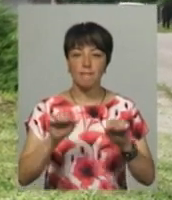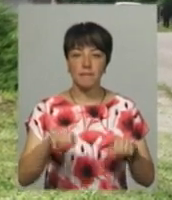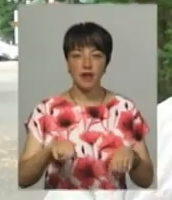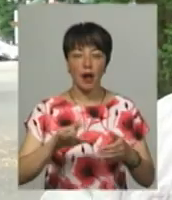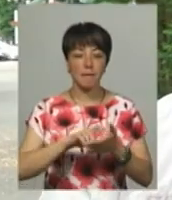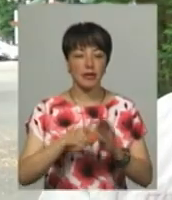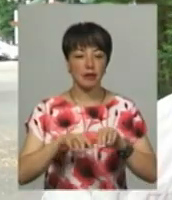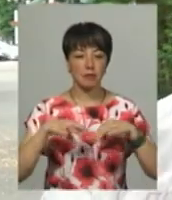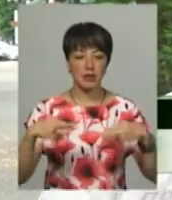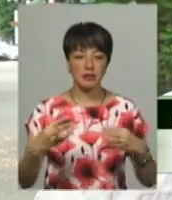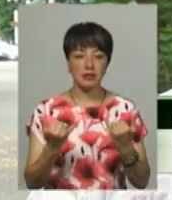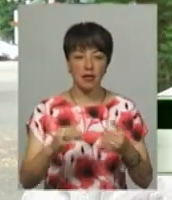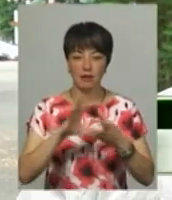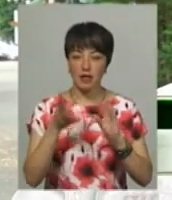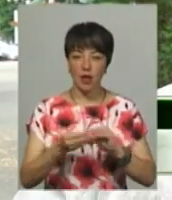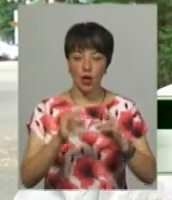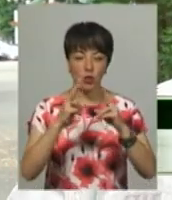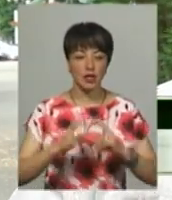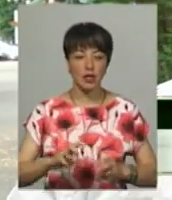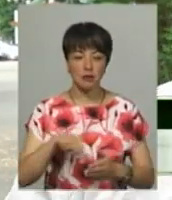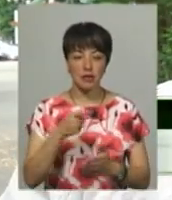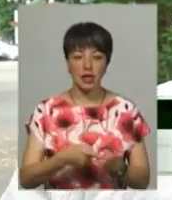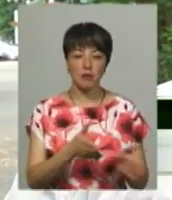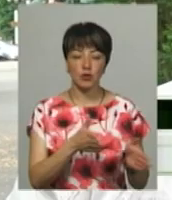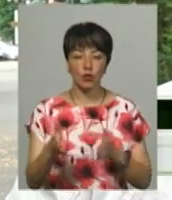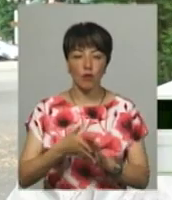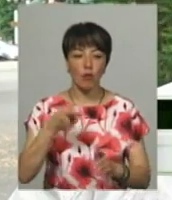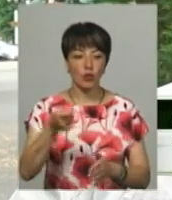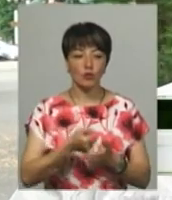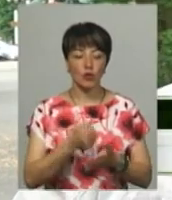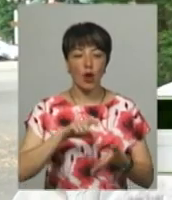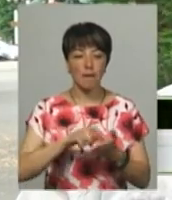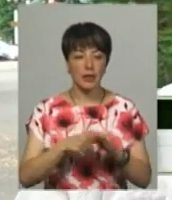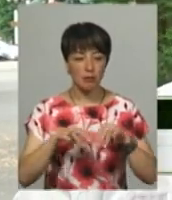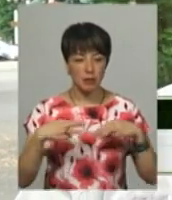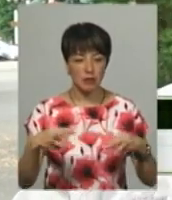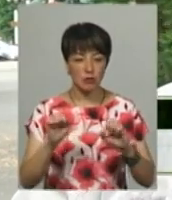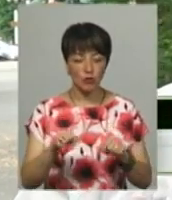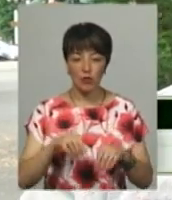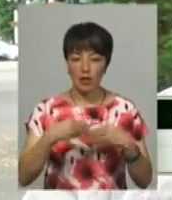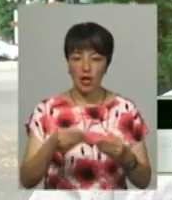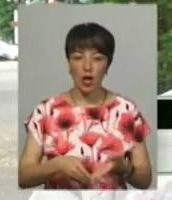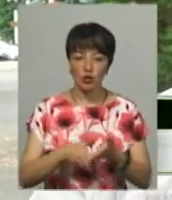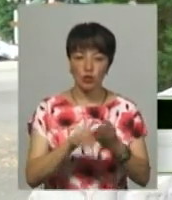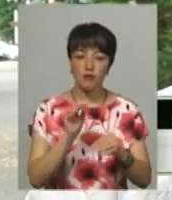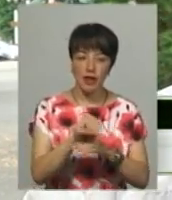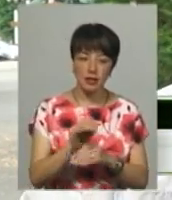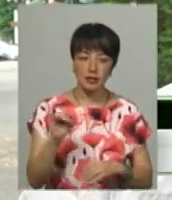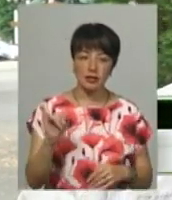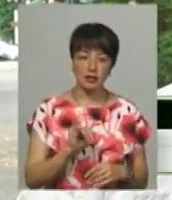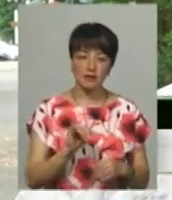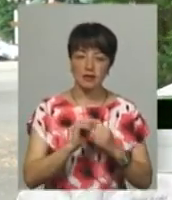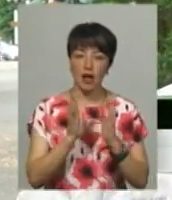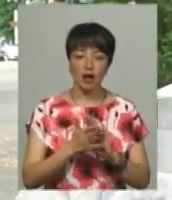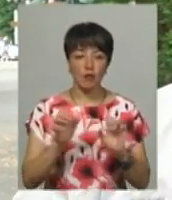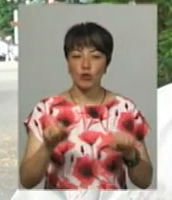Кабінет міністрів. Зараз взагалі розглядається питання підготовки позову і до Кабінету міністрів, можливо, про надання субвенції, і